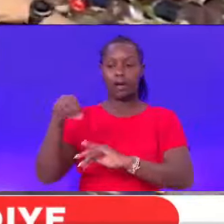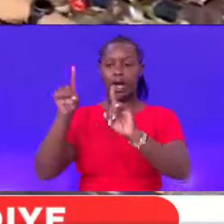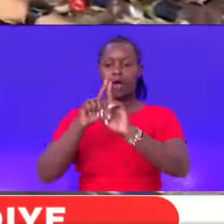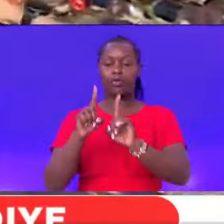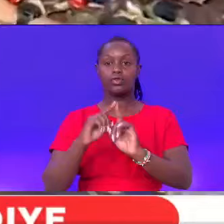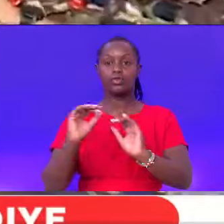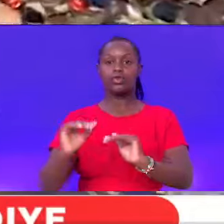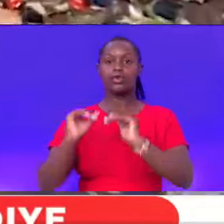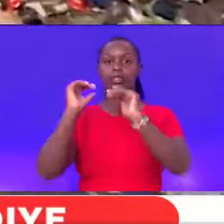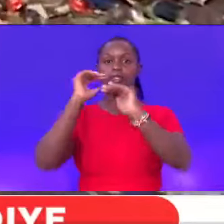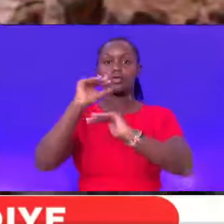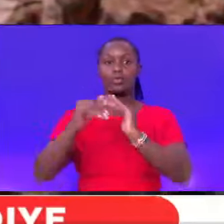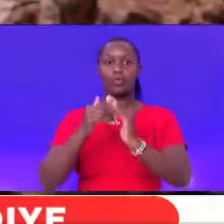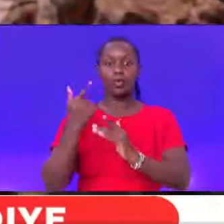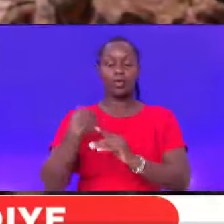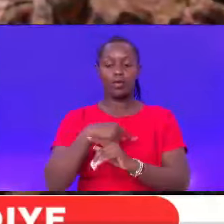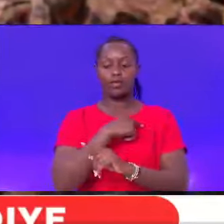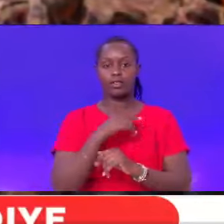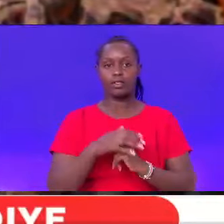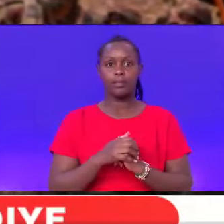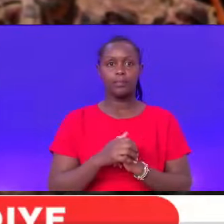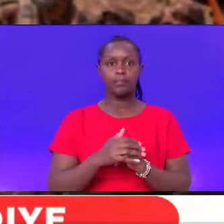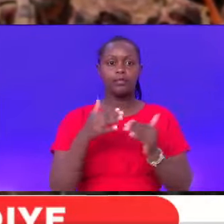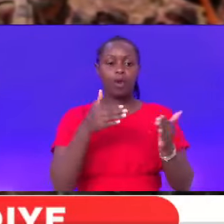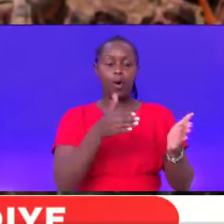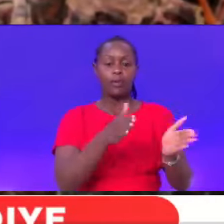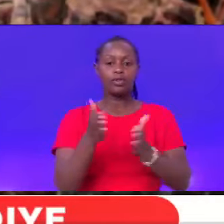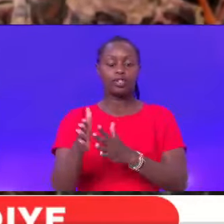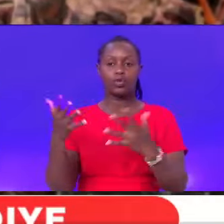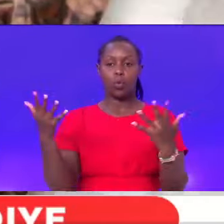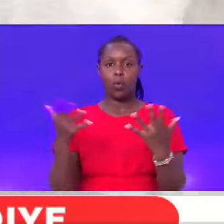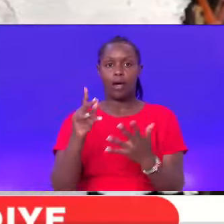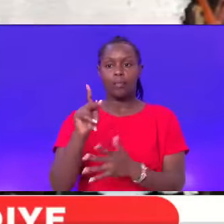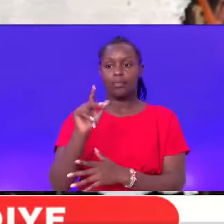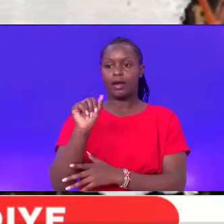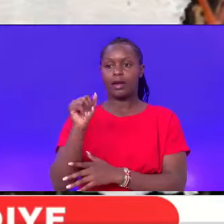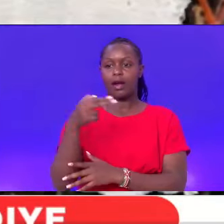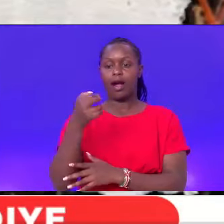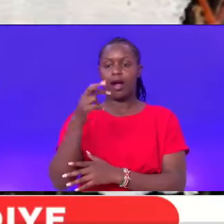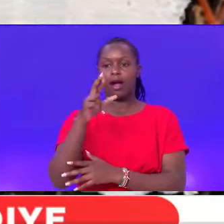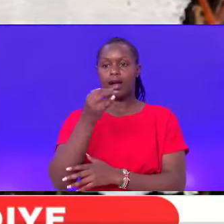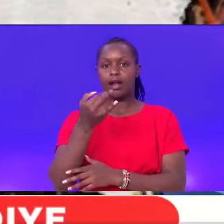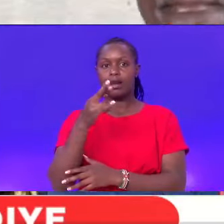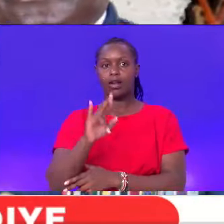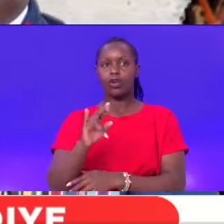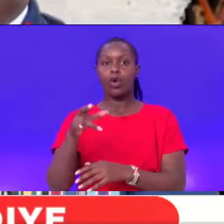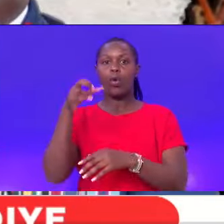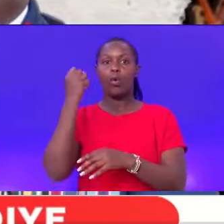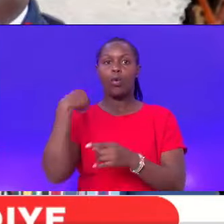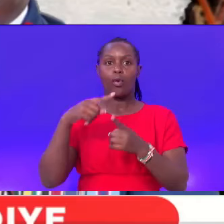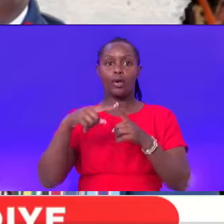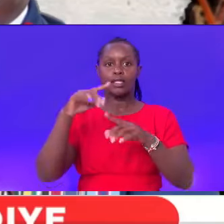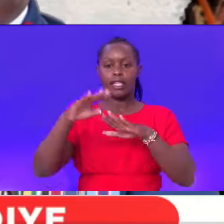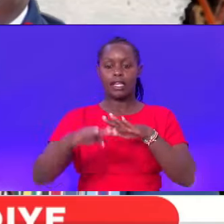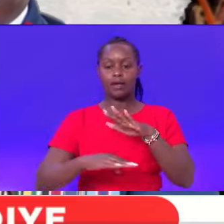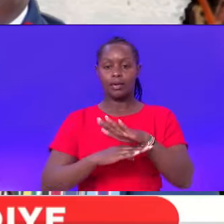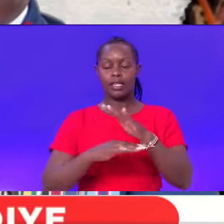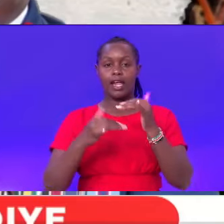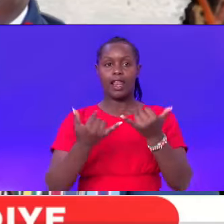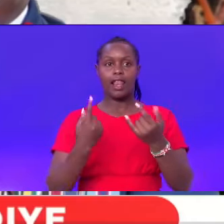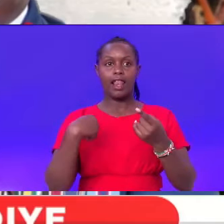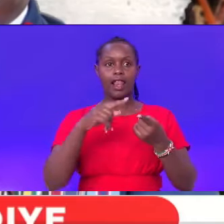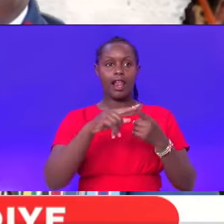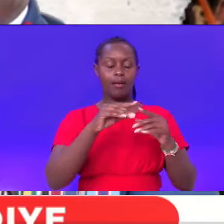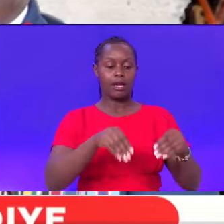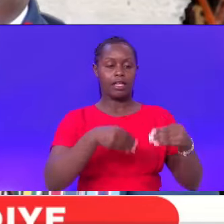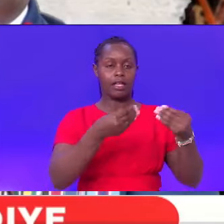to all of us. Nafasi ambayo Charles Kahariri alikuwa akishikilia kama naibu jenerali mkuu wa majeshi sasa itashikiliwa na meja